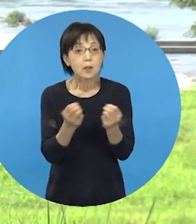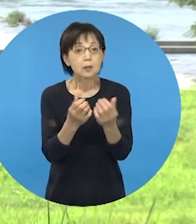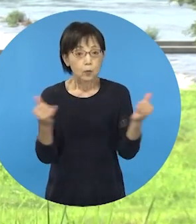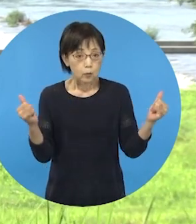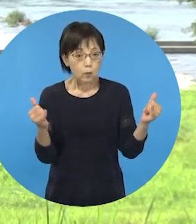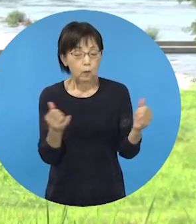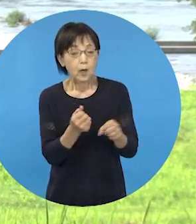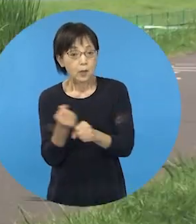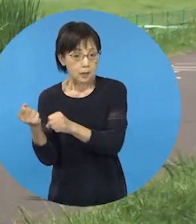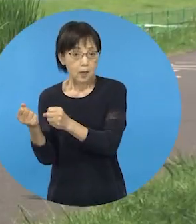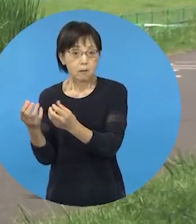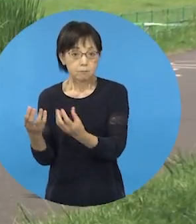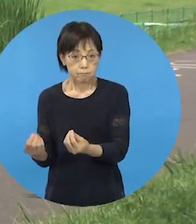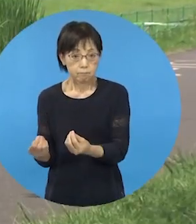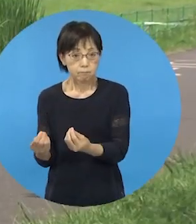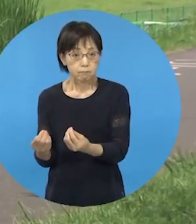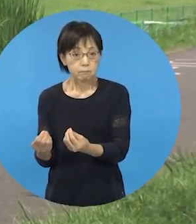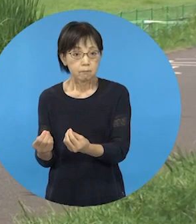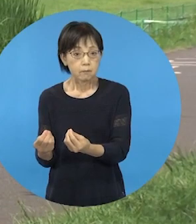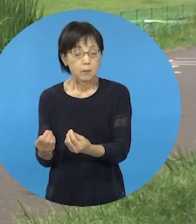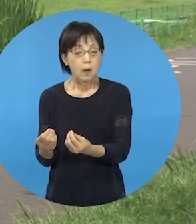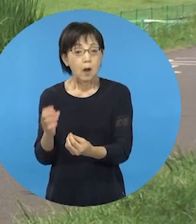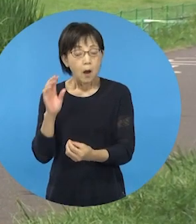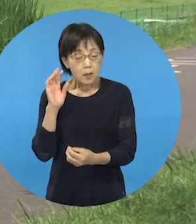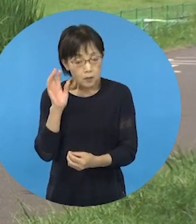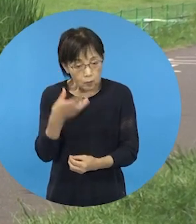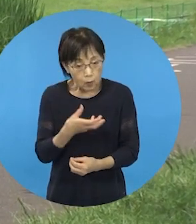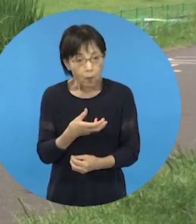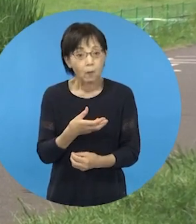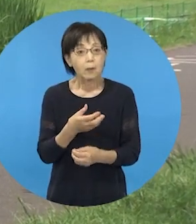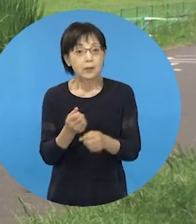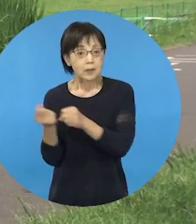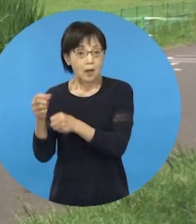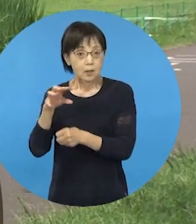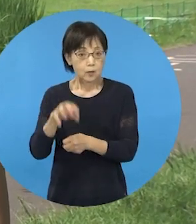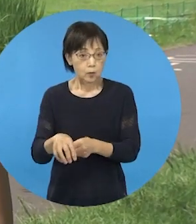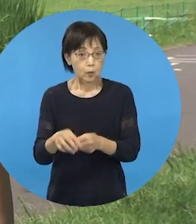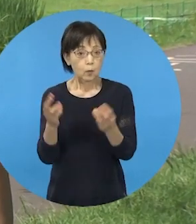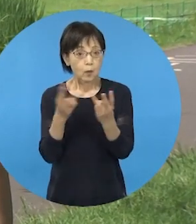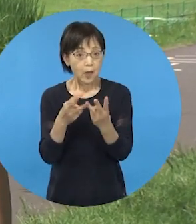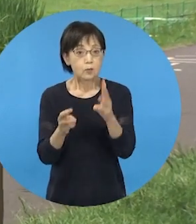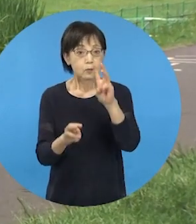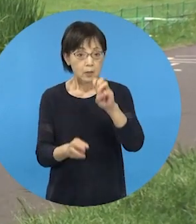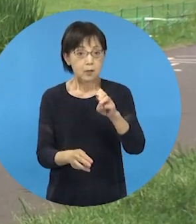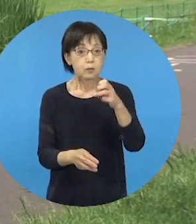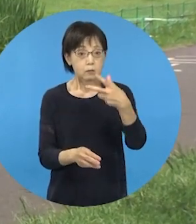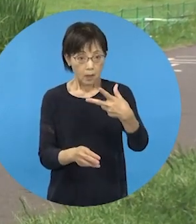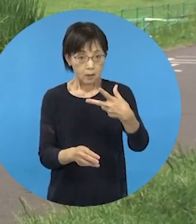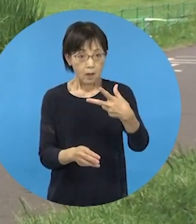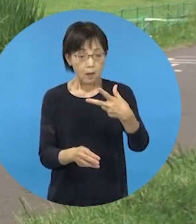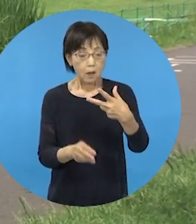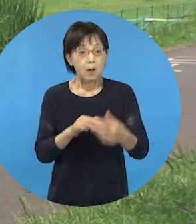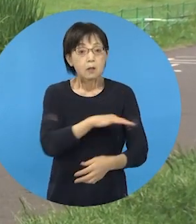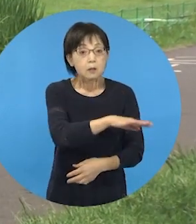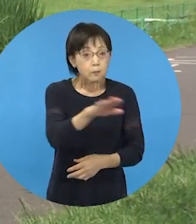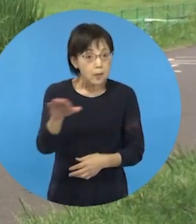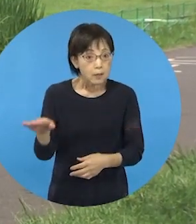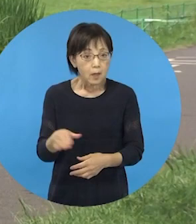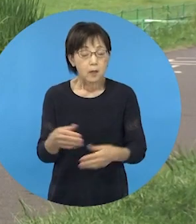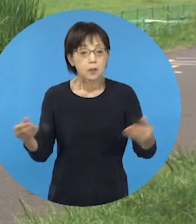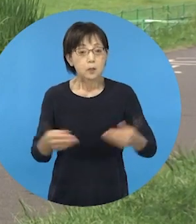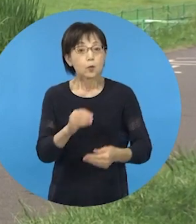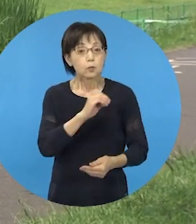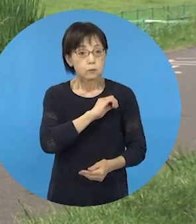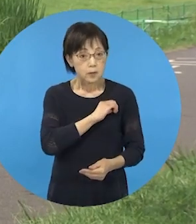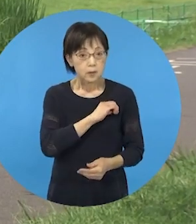ました。 でも37箇所も開設されたんですね。全ての避難所に職員の